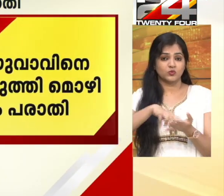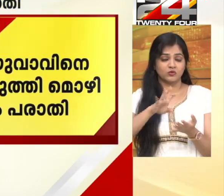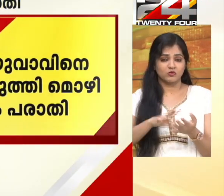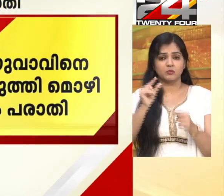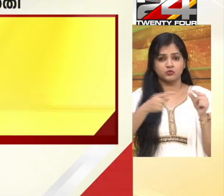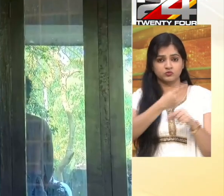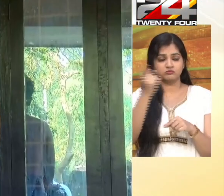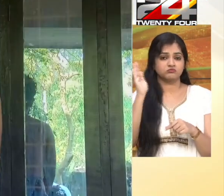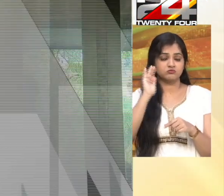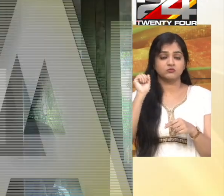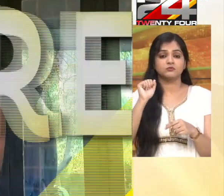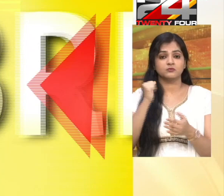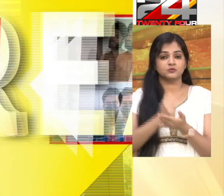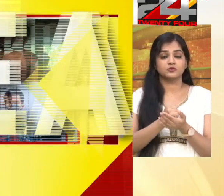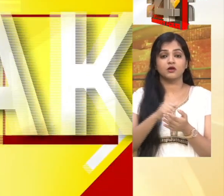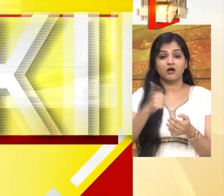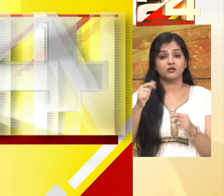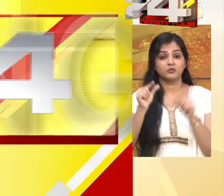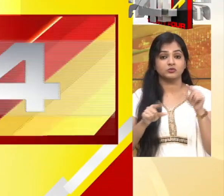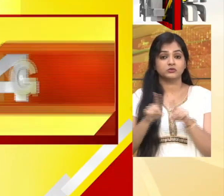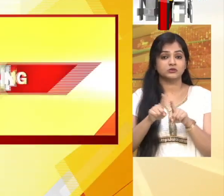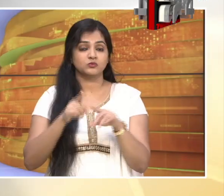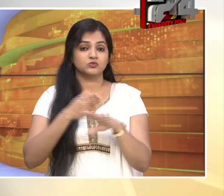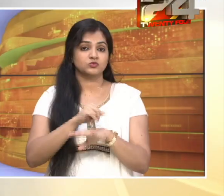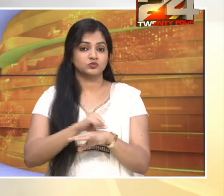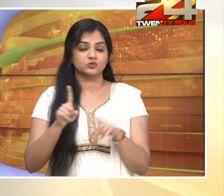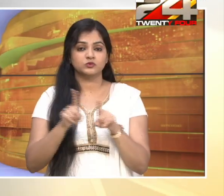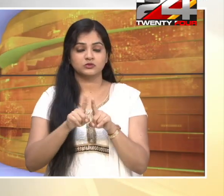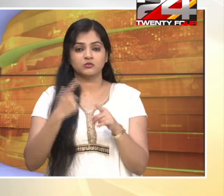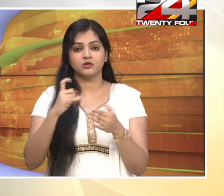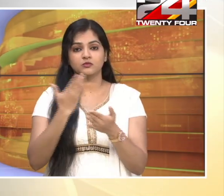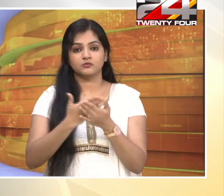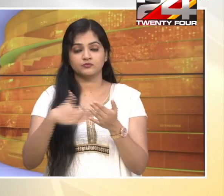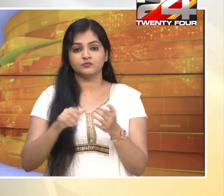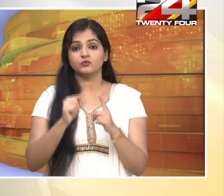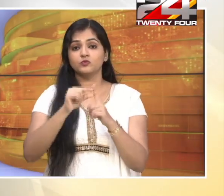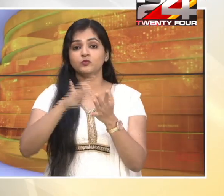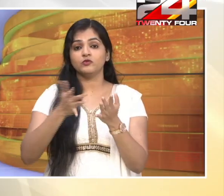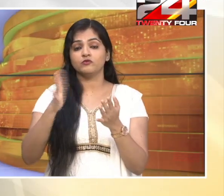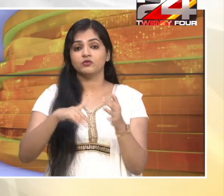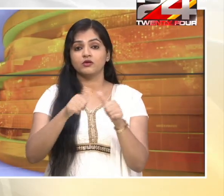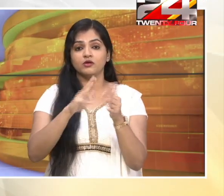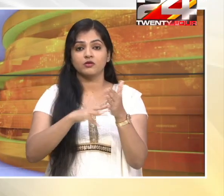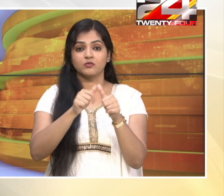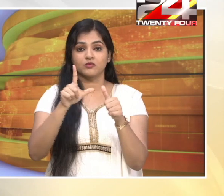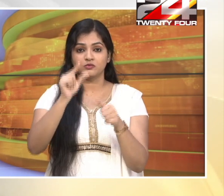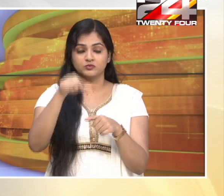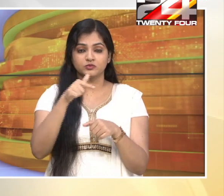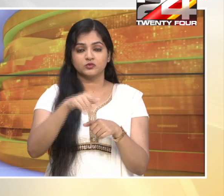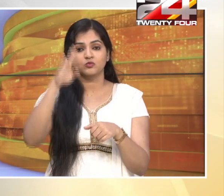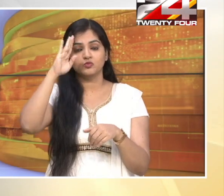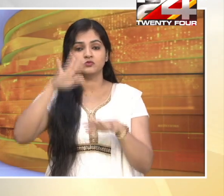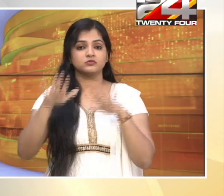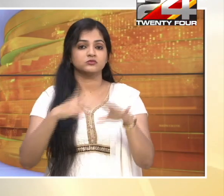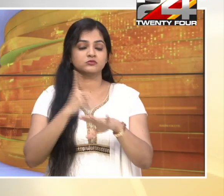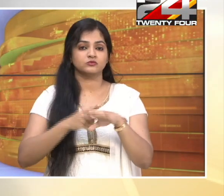തുറന്നു കാണിക്കണം. മറ്റാർക്കും ഇങ്ങനൊരു അനുഭവം ഉണ്ടാകരുത്. തീർച്ചയായിട്ടും വ്യക്തമാണ്. പുന്നപ്രയിലെ അമലിനാണ് ഈ രീതിയിൽ പോലീസിന്റെ ഭാഗത്തും മോശം അനുഭവം ഉണ്ടായത്.